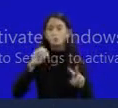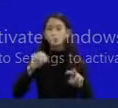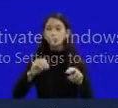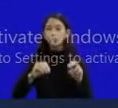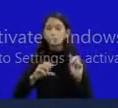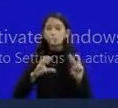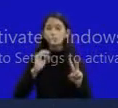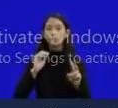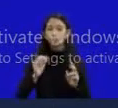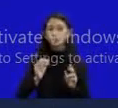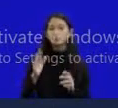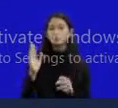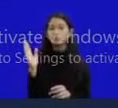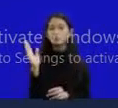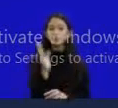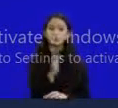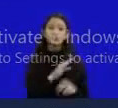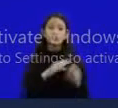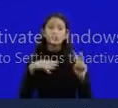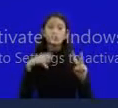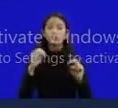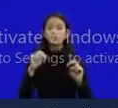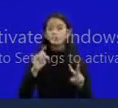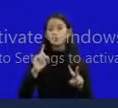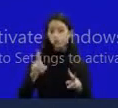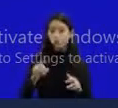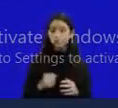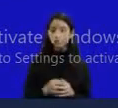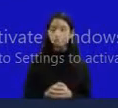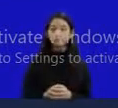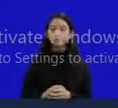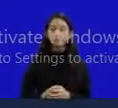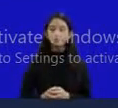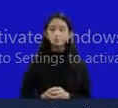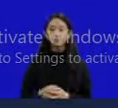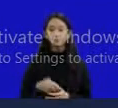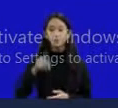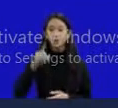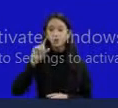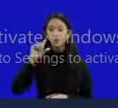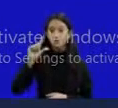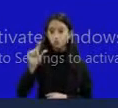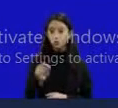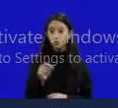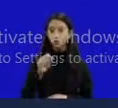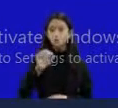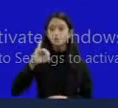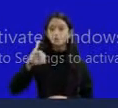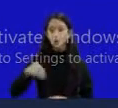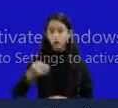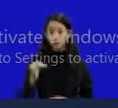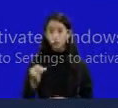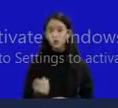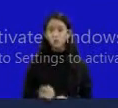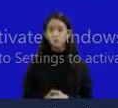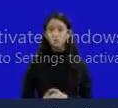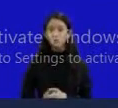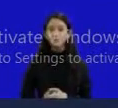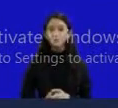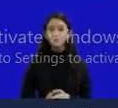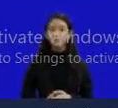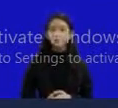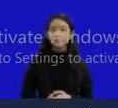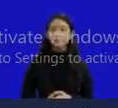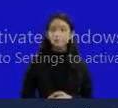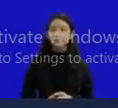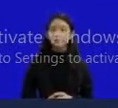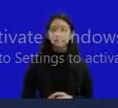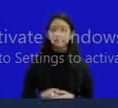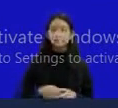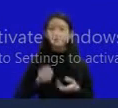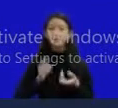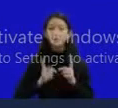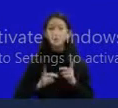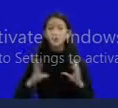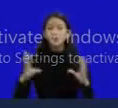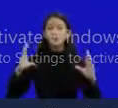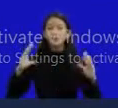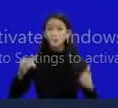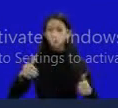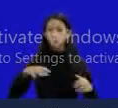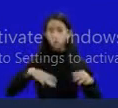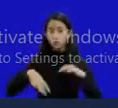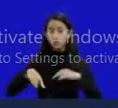Januari 2021 jadi daerah dan sekolah diharapkan dapat sekarang sampai sekarang kalau